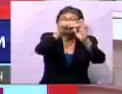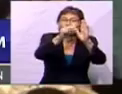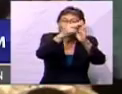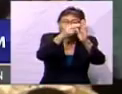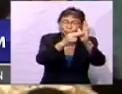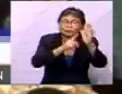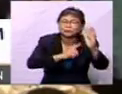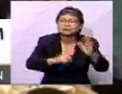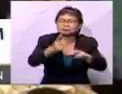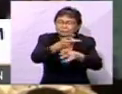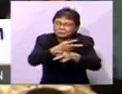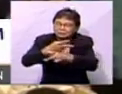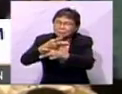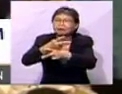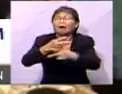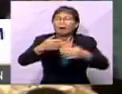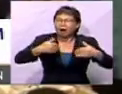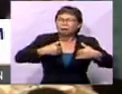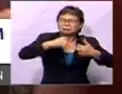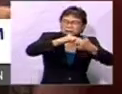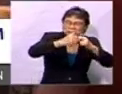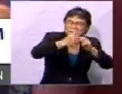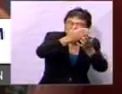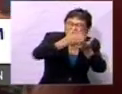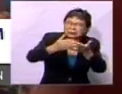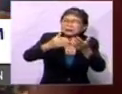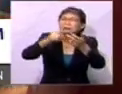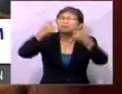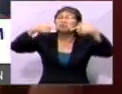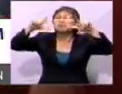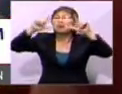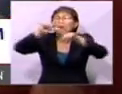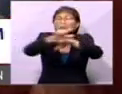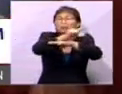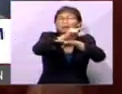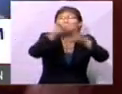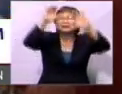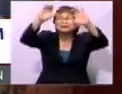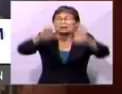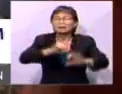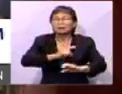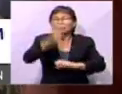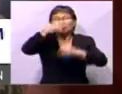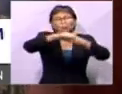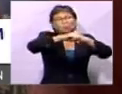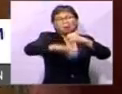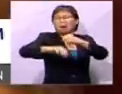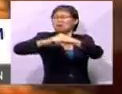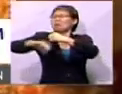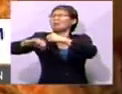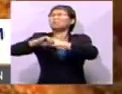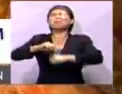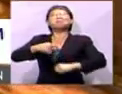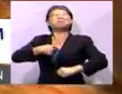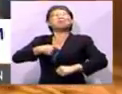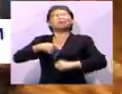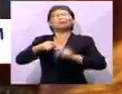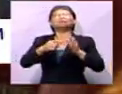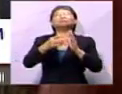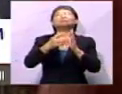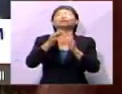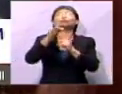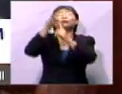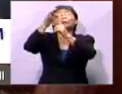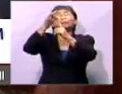Beliau mengulas isu sesetengah selebriti yang menggunakan medium agama untuk mempromosi diri, terutama melalui media